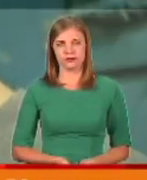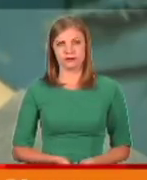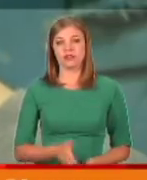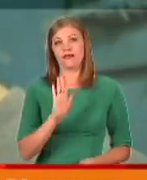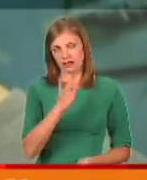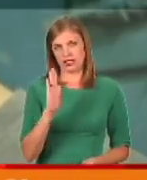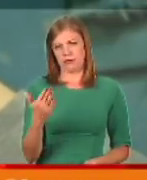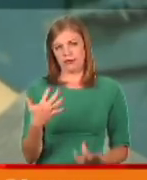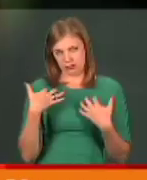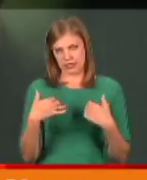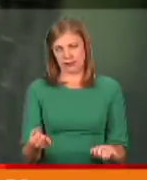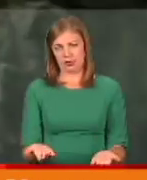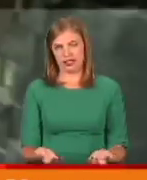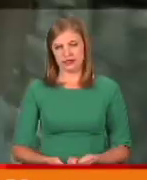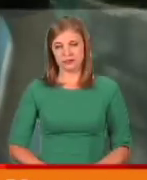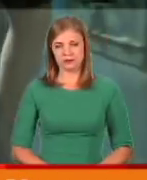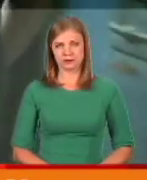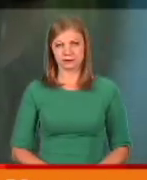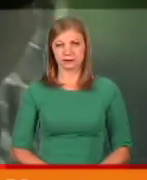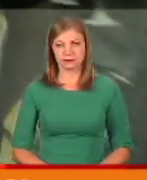Владимир Владимирович, заберите нас.